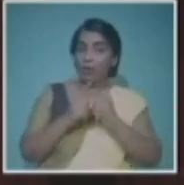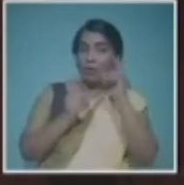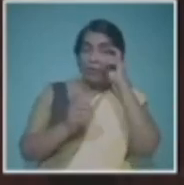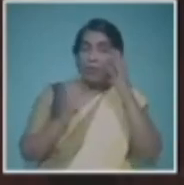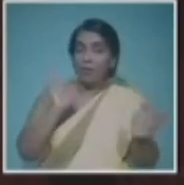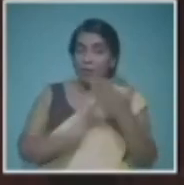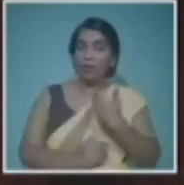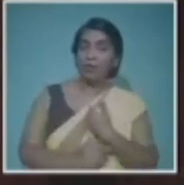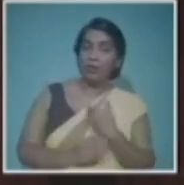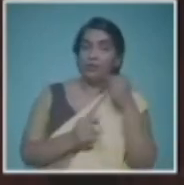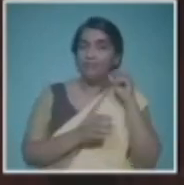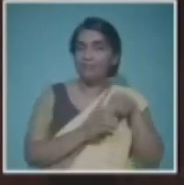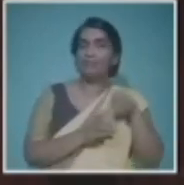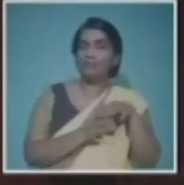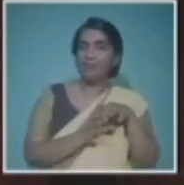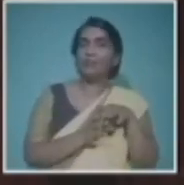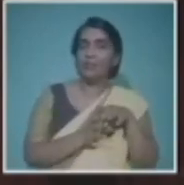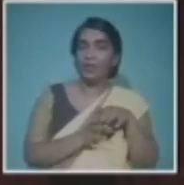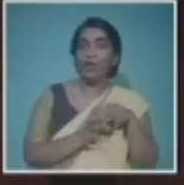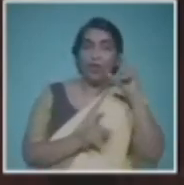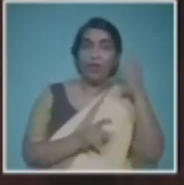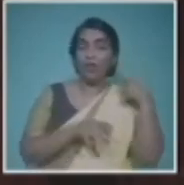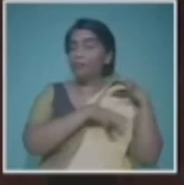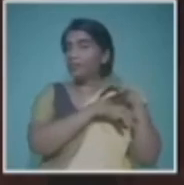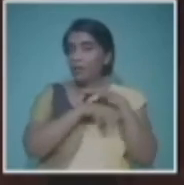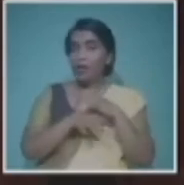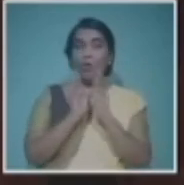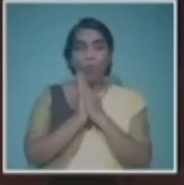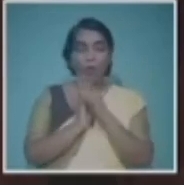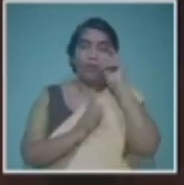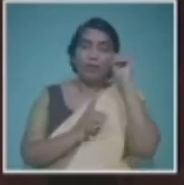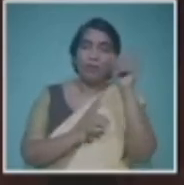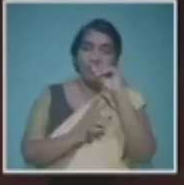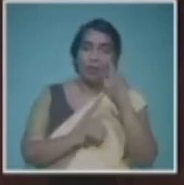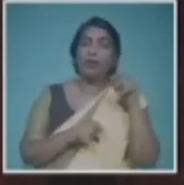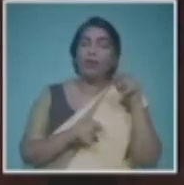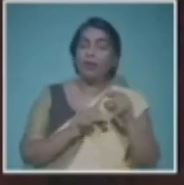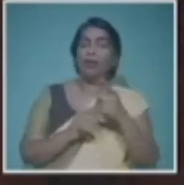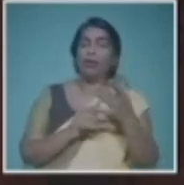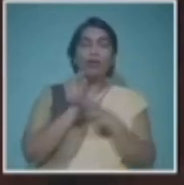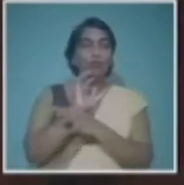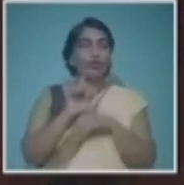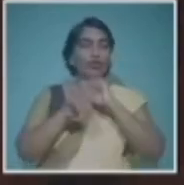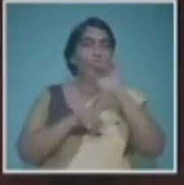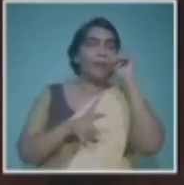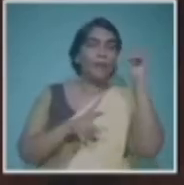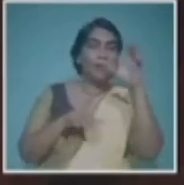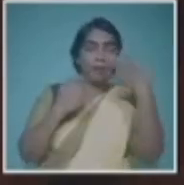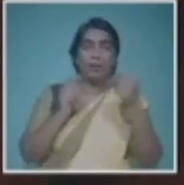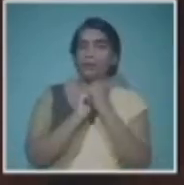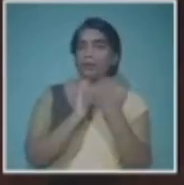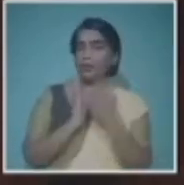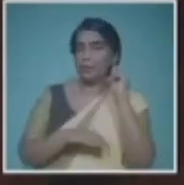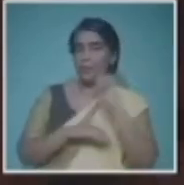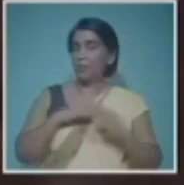යන්න ආසාවෙන් එකතු කර එකතු වෙලා කොළඹ එක්කන් ඇවිල්ලා පොත් ප්‍රදර්ශනෙත් බලලා මෙහි තියෙන කෞතුකාගාරය අනිත් දේවත් පෙන්ල යන වැඩසටහනක්